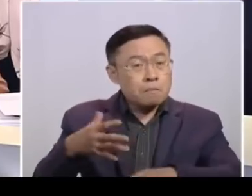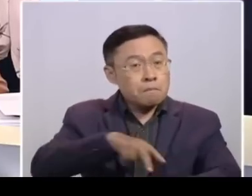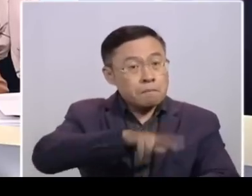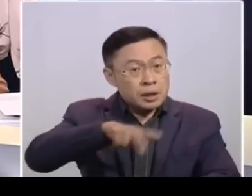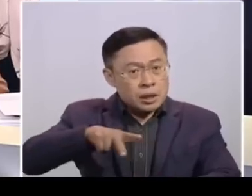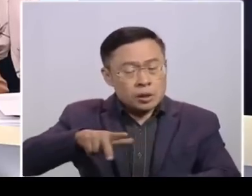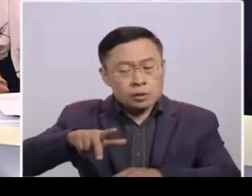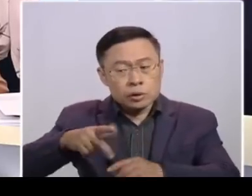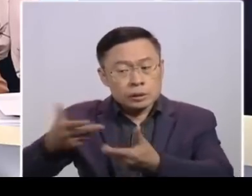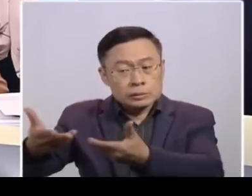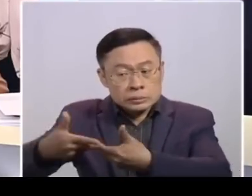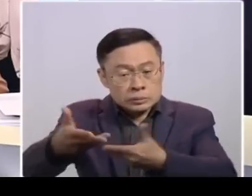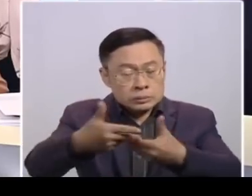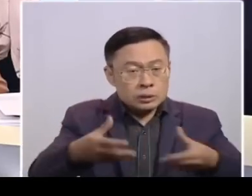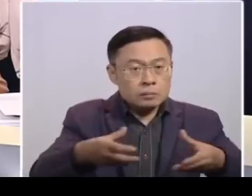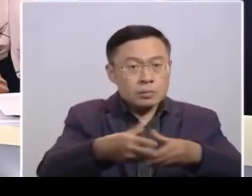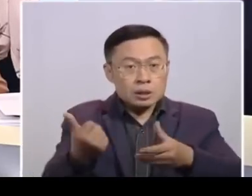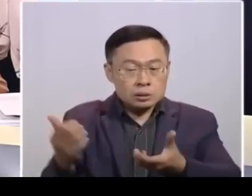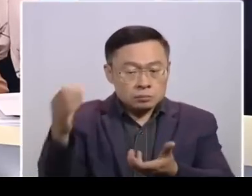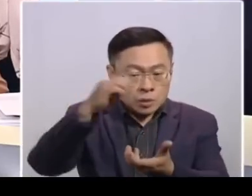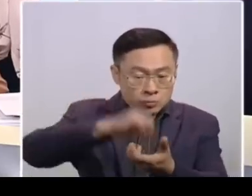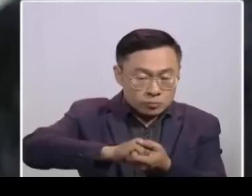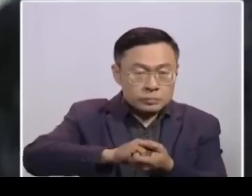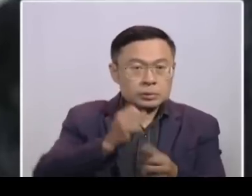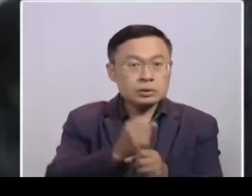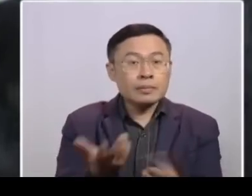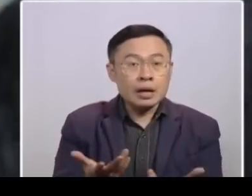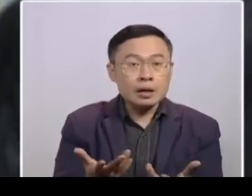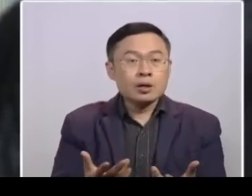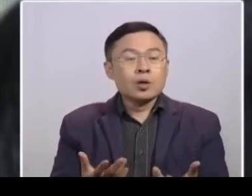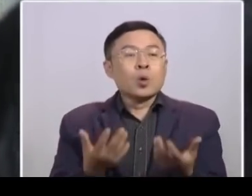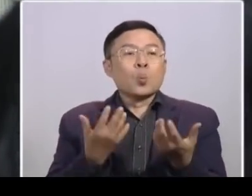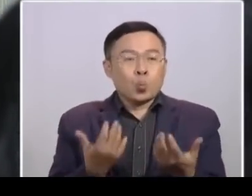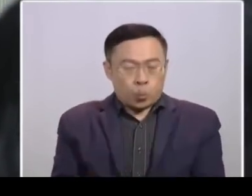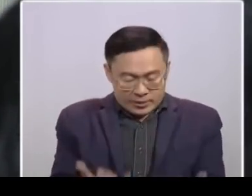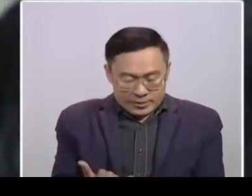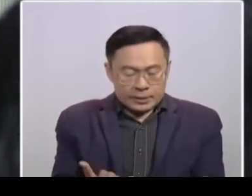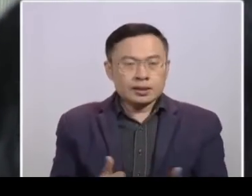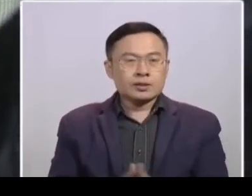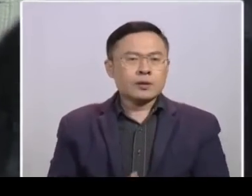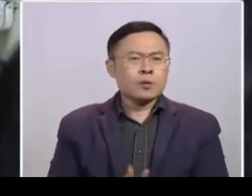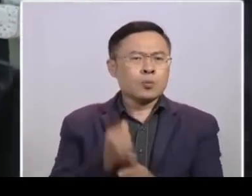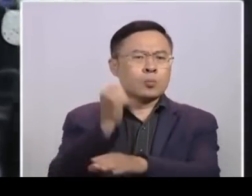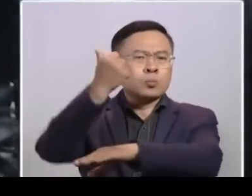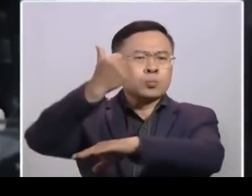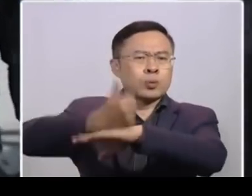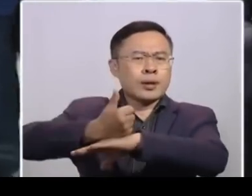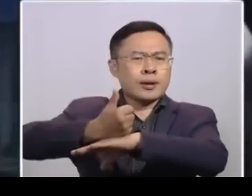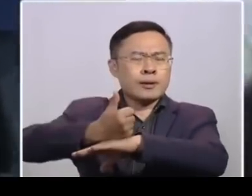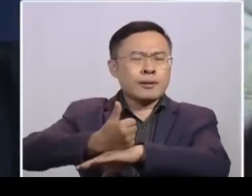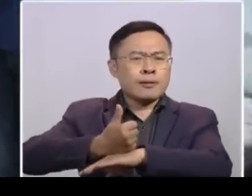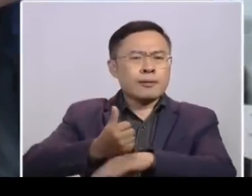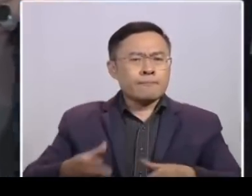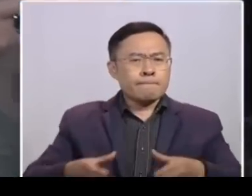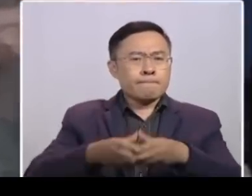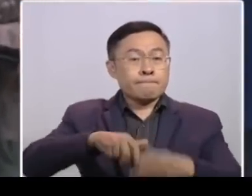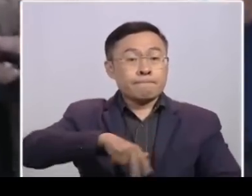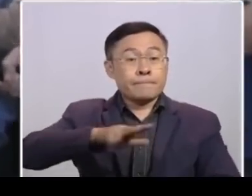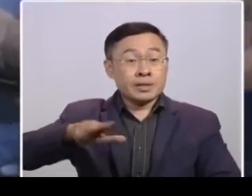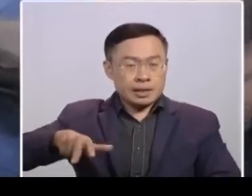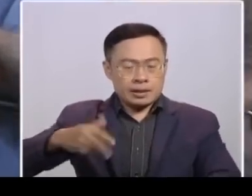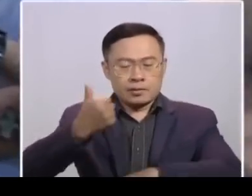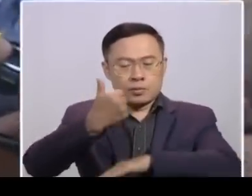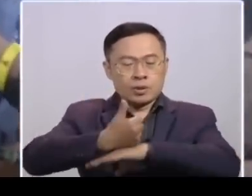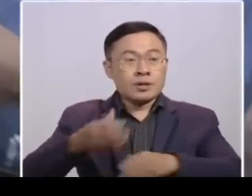คเพื่อไทยเองคุณหมอชลน่านสีแก้วยังยืนยันบอกว่าตอนนี้ยังรอนัดหมายจากก้าวไกล